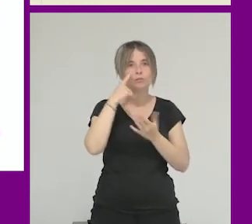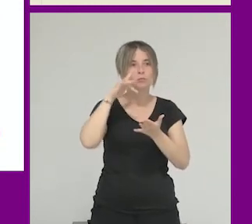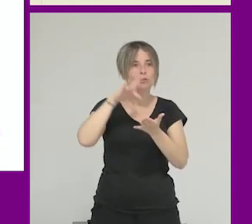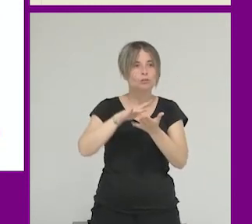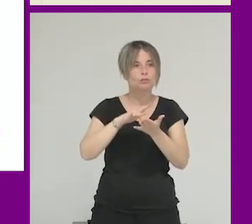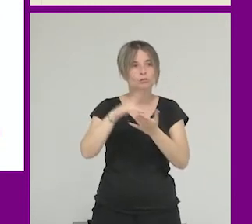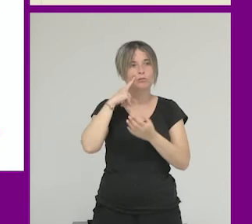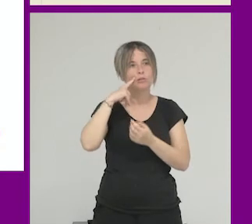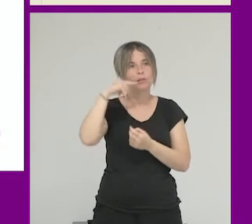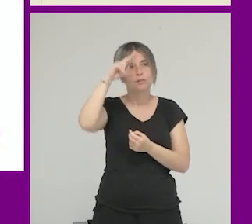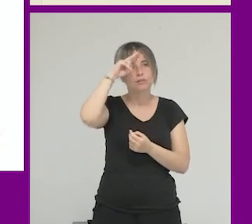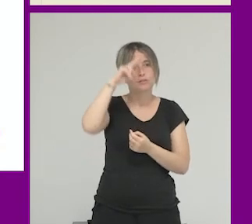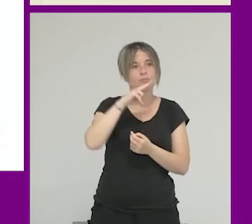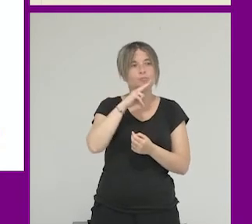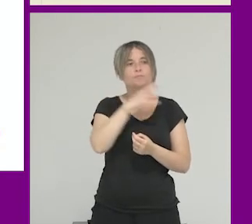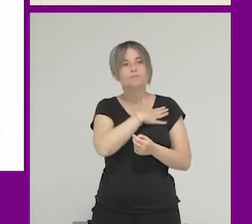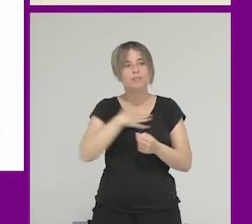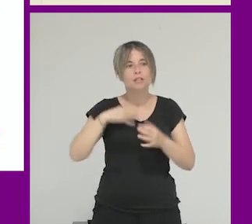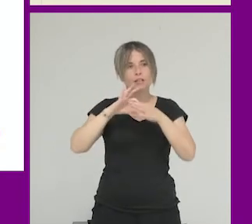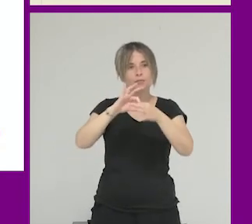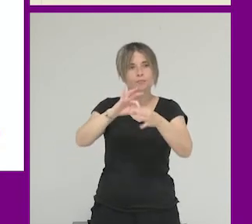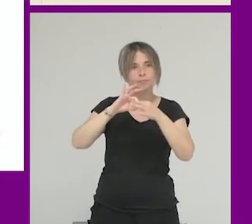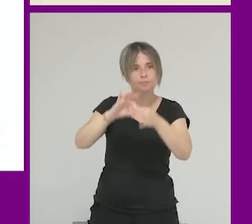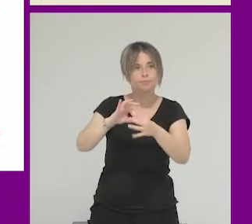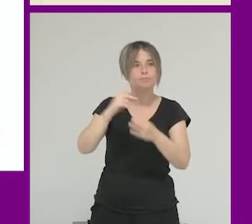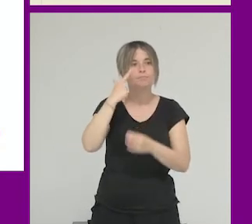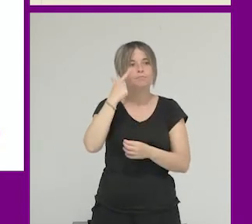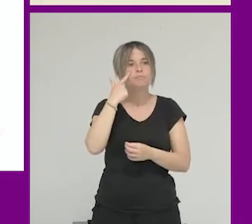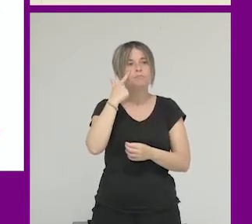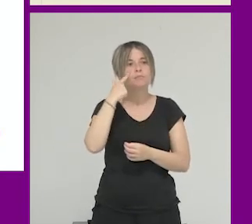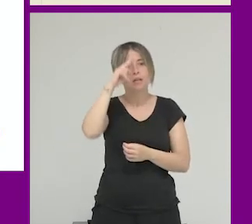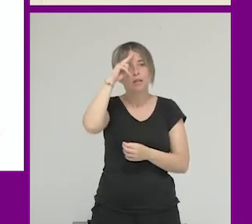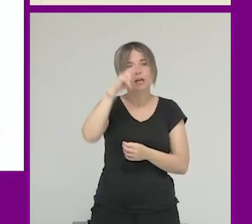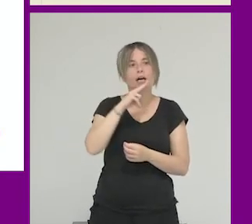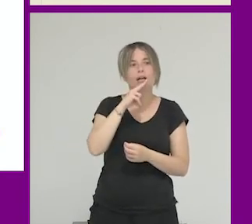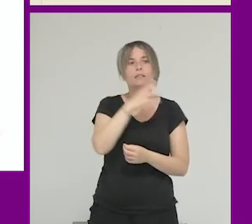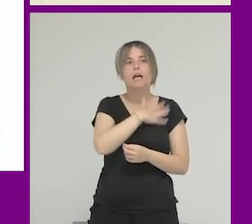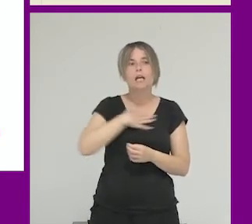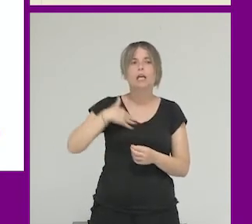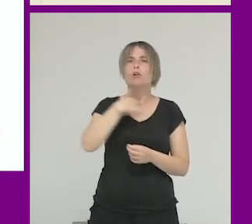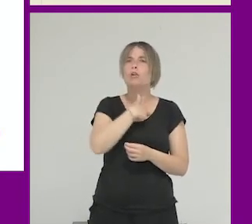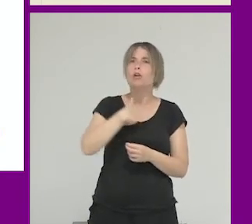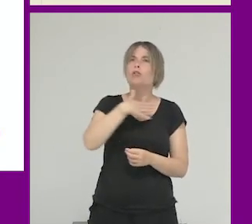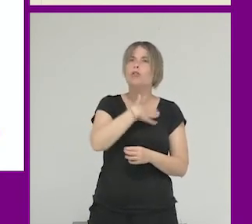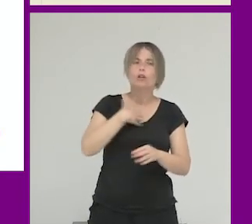heterosexualen aitatasun desirarekin, hau da askotan aita irudikatzerakoan aita naizela